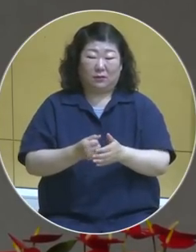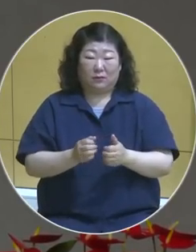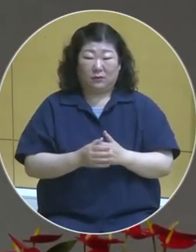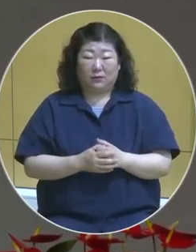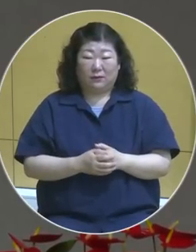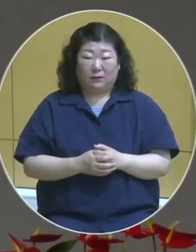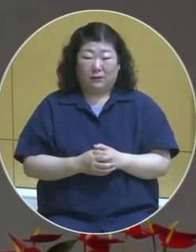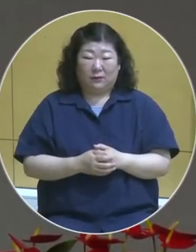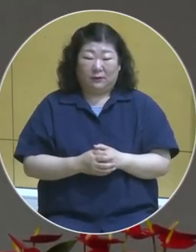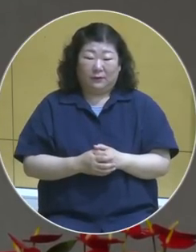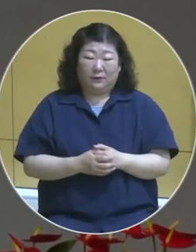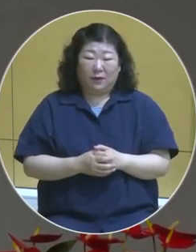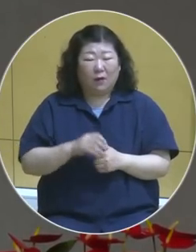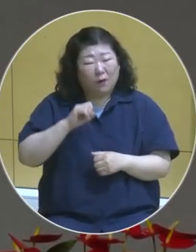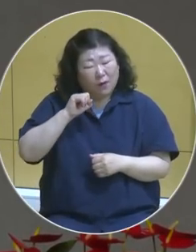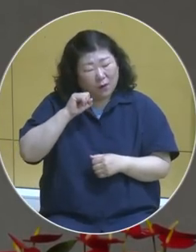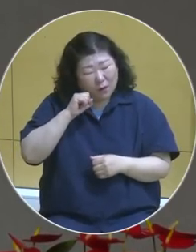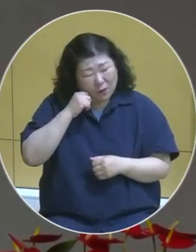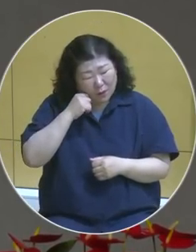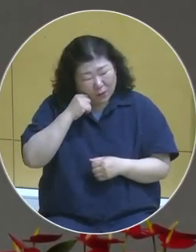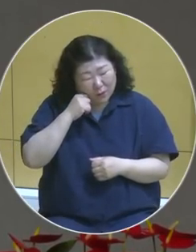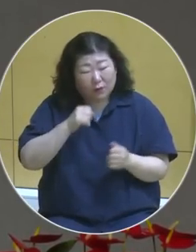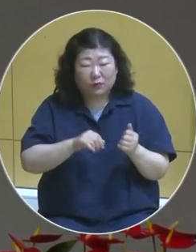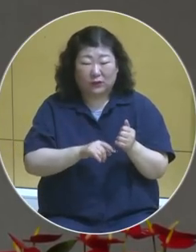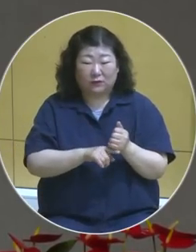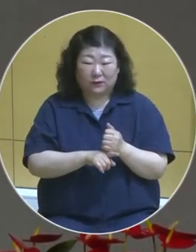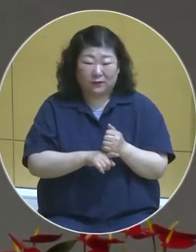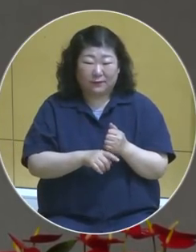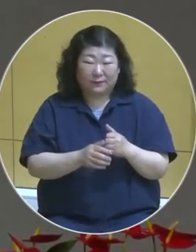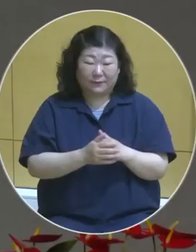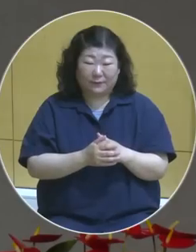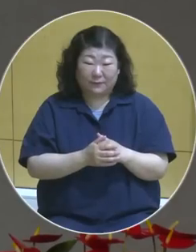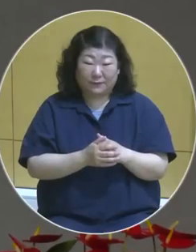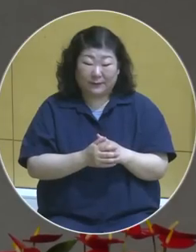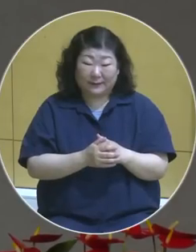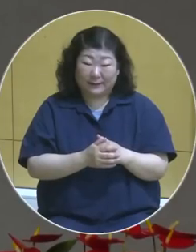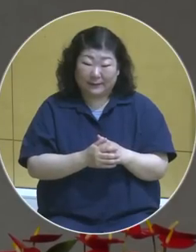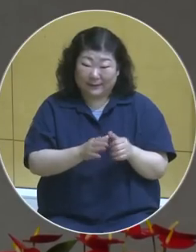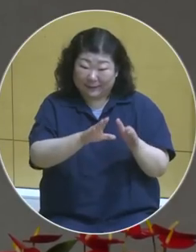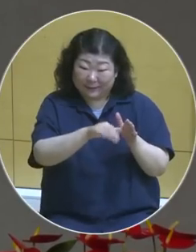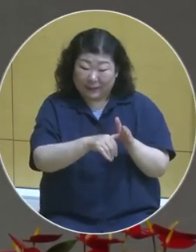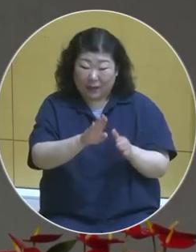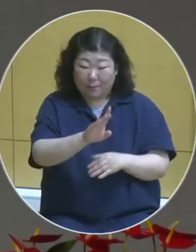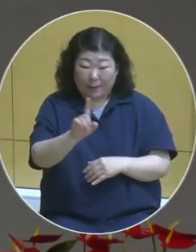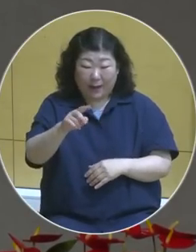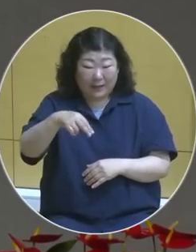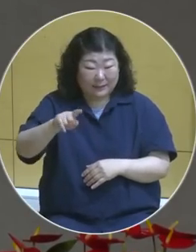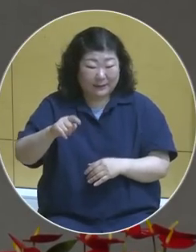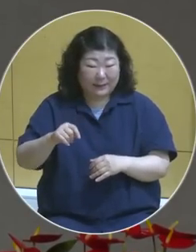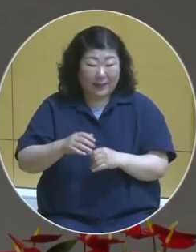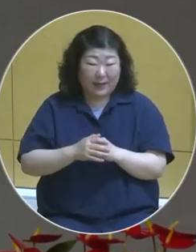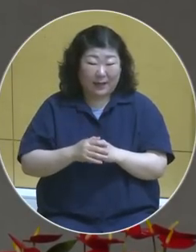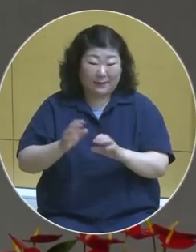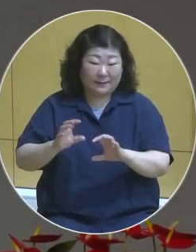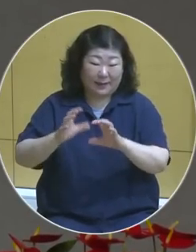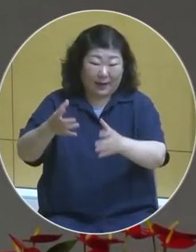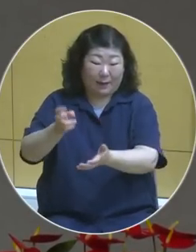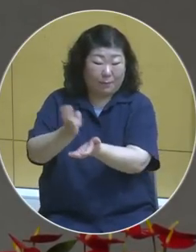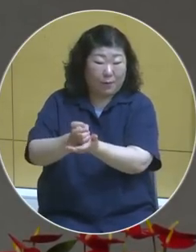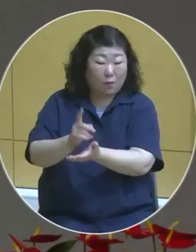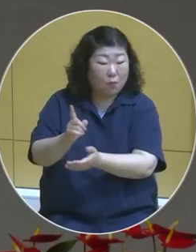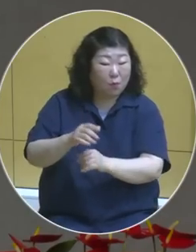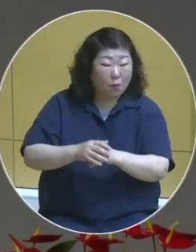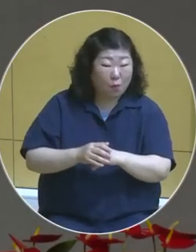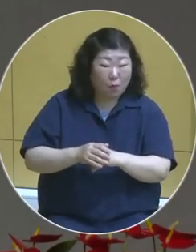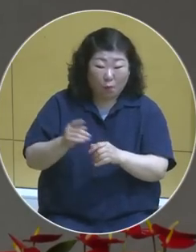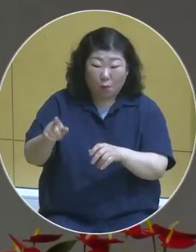이게 어려운 결단인가 하면 여러분 그 당시에 바사의 법은 왕 앞에